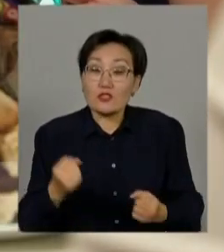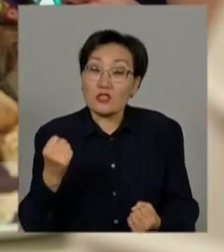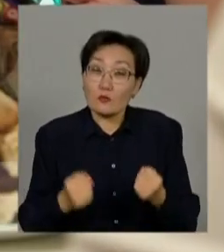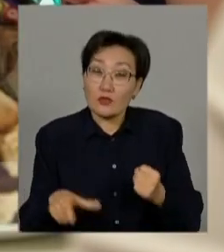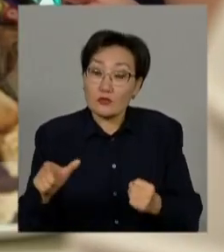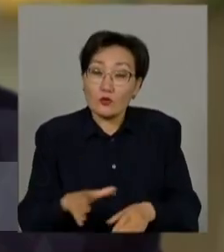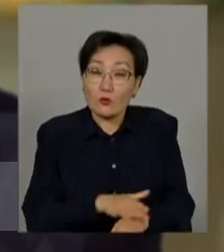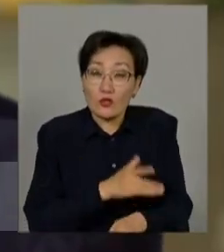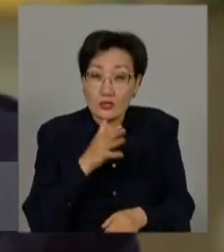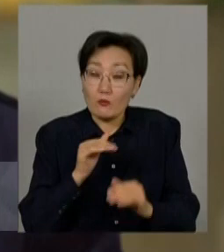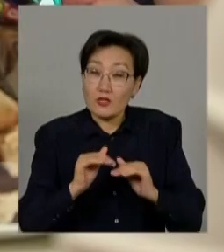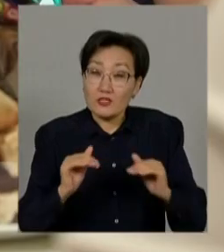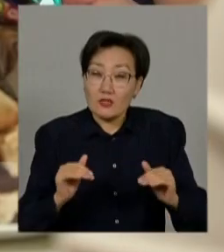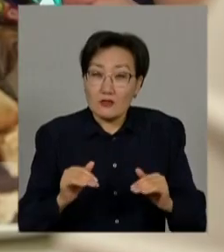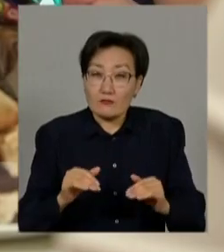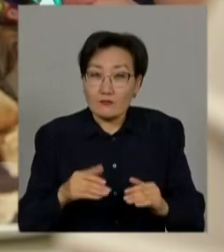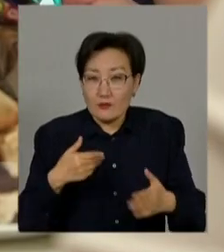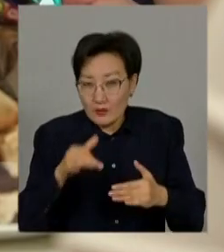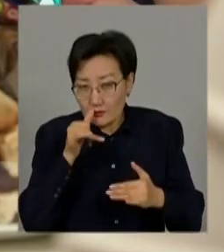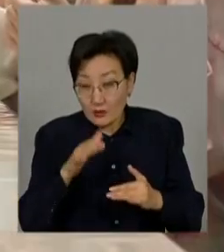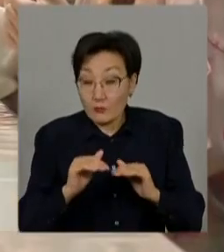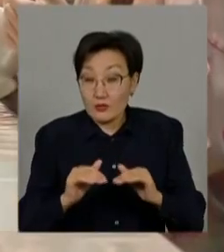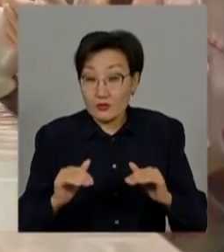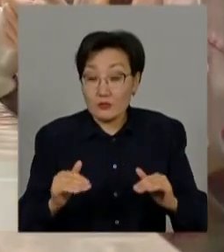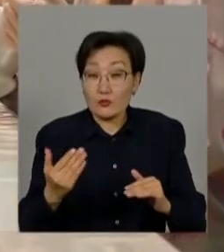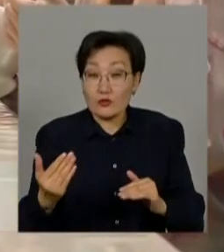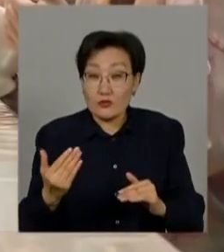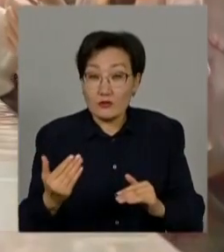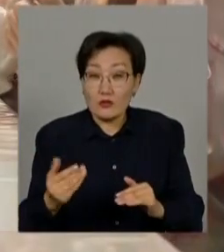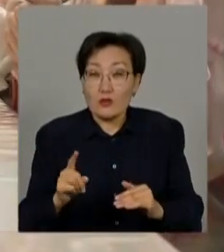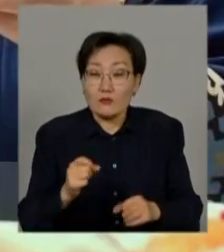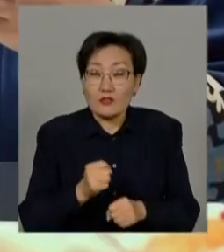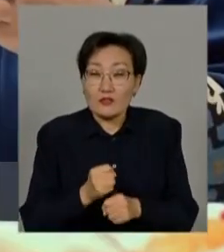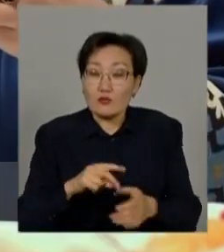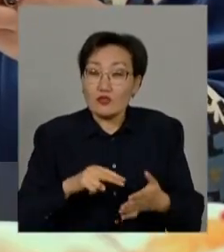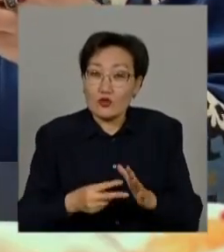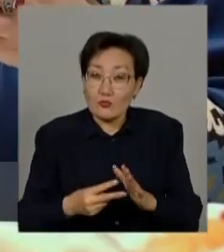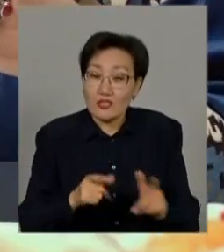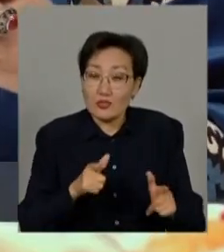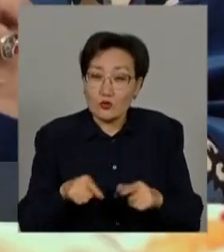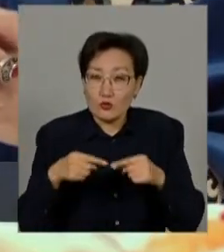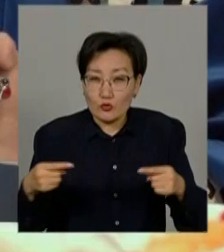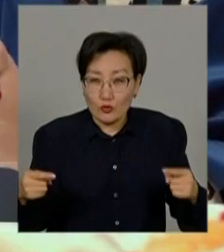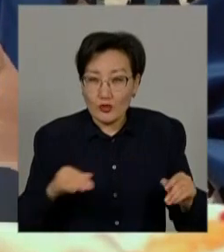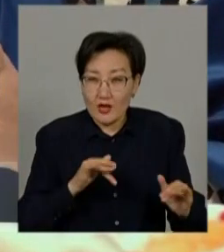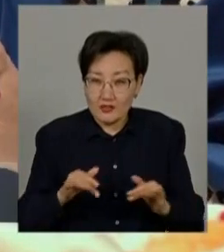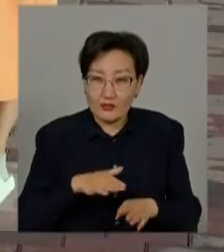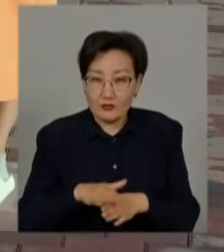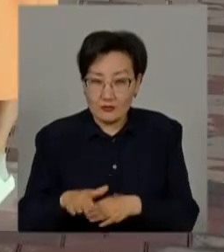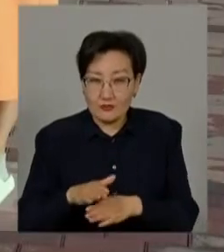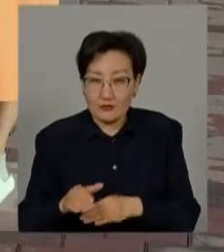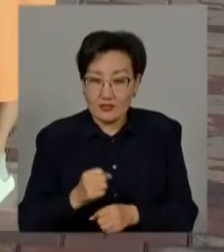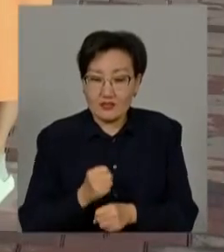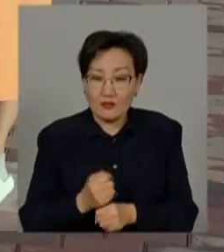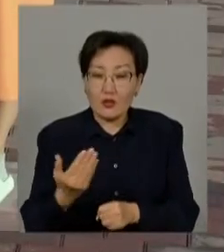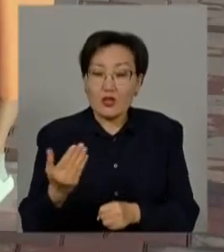жүргізуші ұзақ уақыт балалардың тілін таба алмайды. Ал балалар болса, олардан құтылу үшін жоспар құрып, түрлі айлаларға барады.